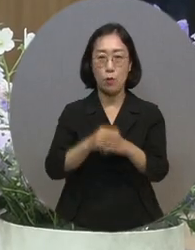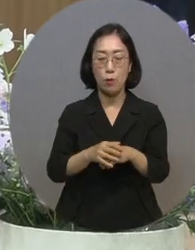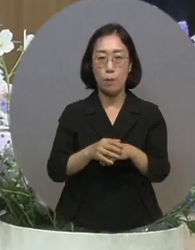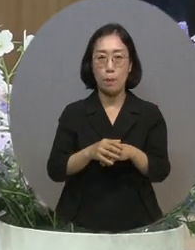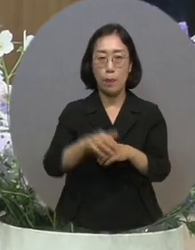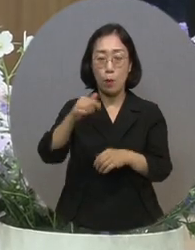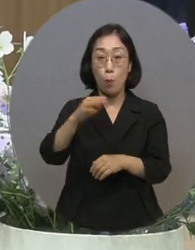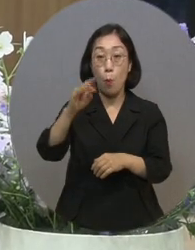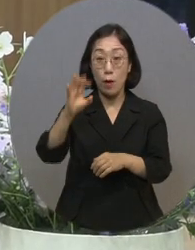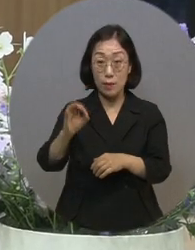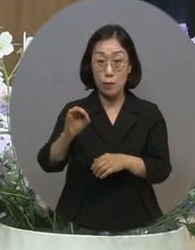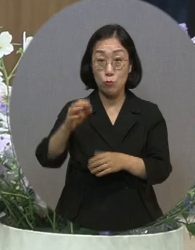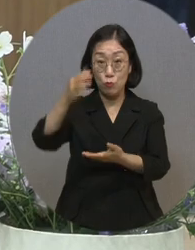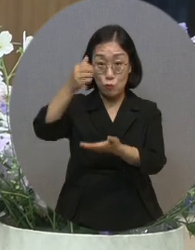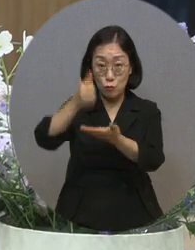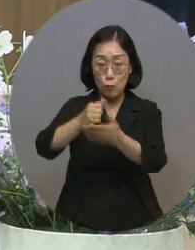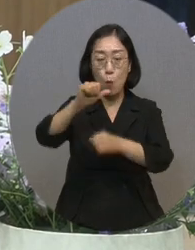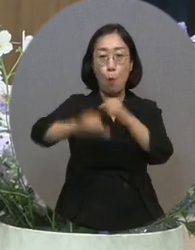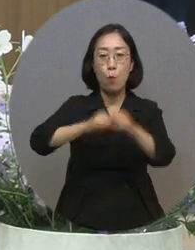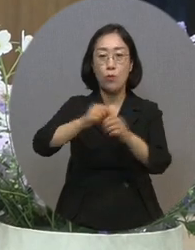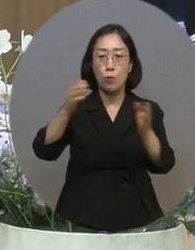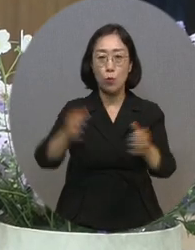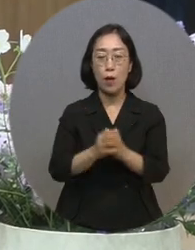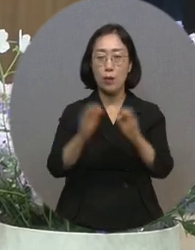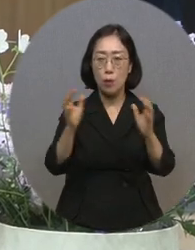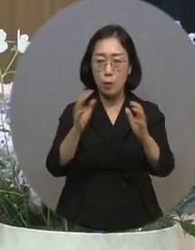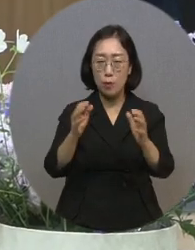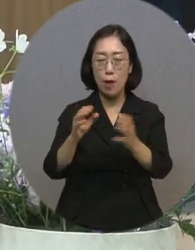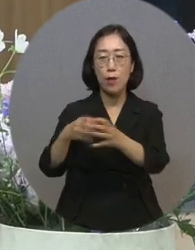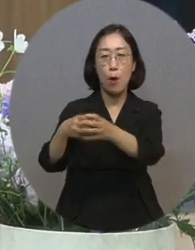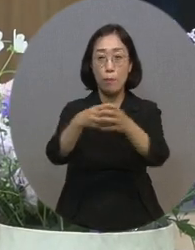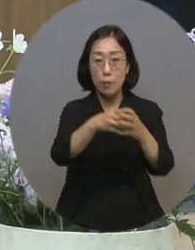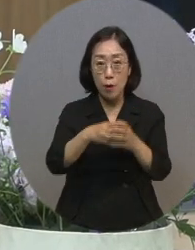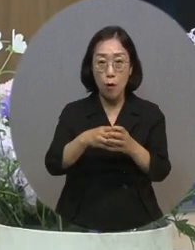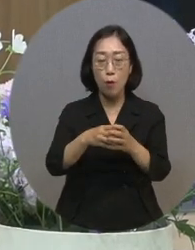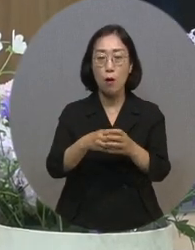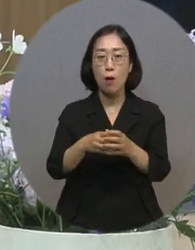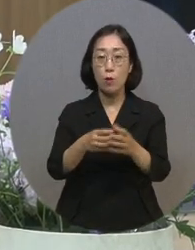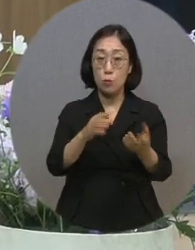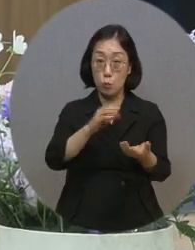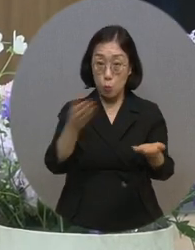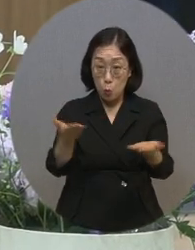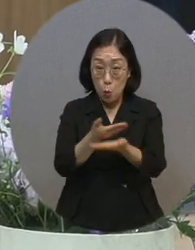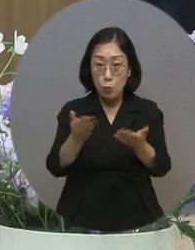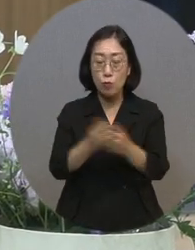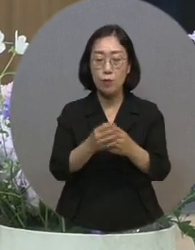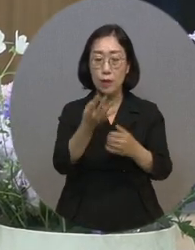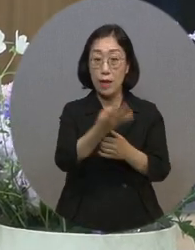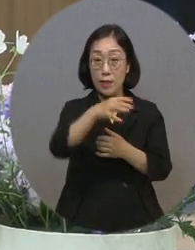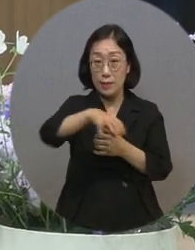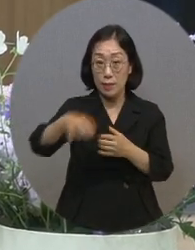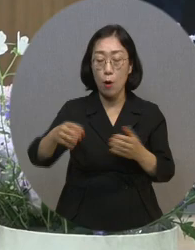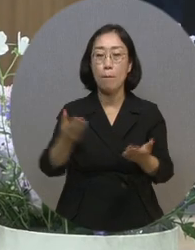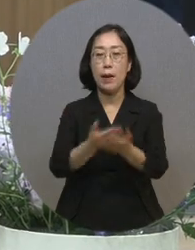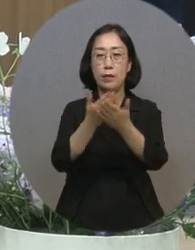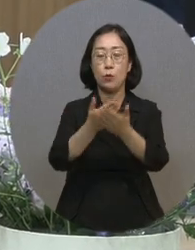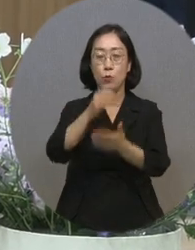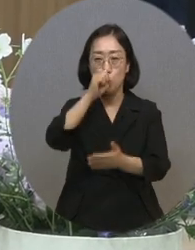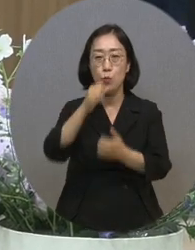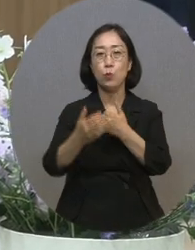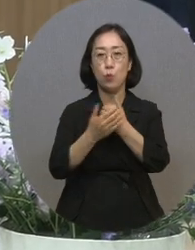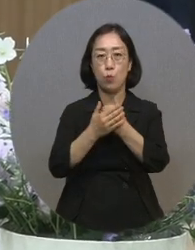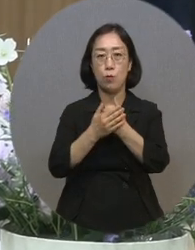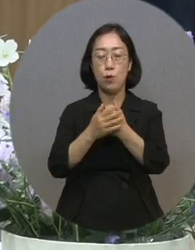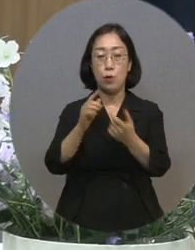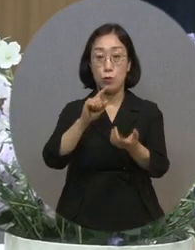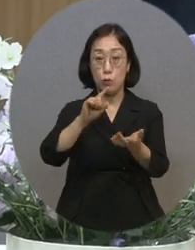공영민 고흥군수는 지난 5년간 협의회의 협력과 교류는 4개 군의 발전을 앞당겼다며 앞으로도 협력과